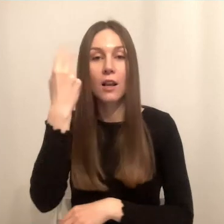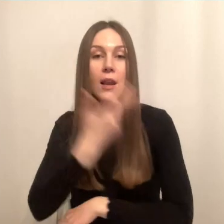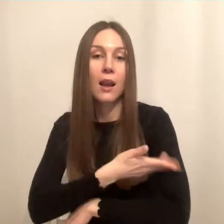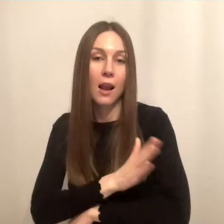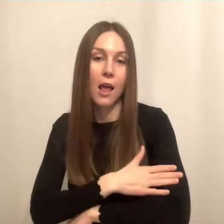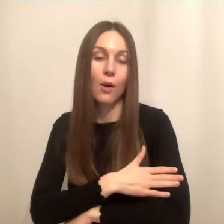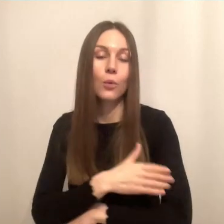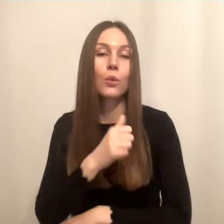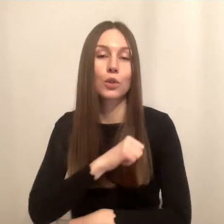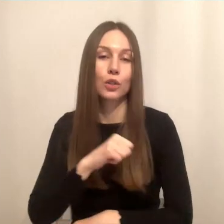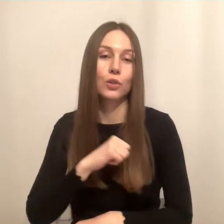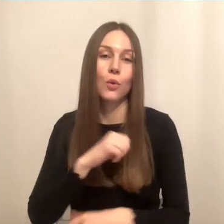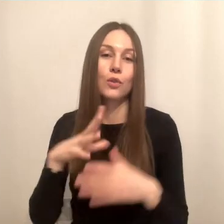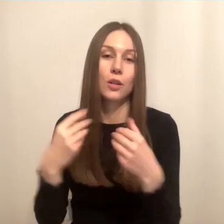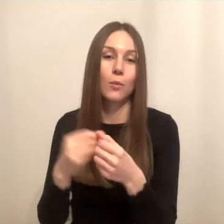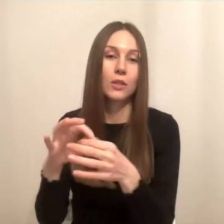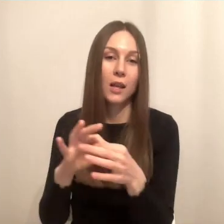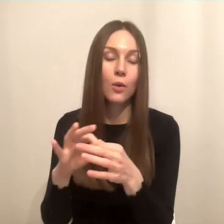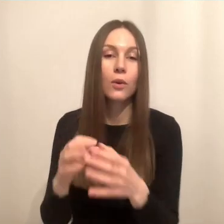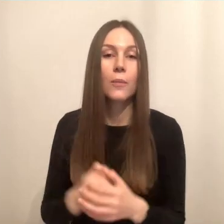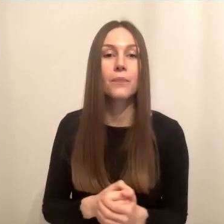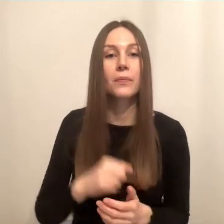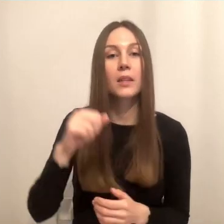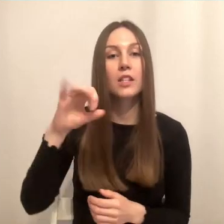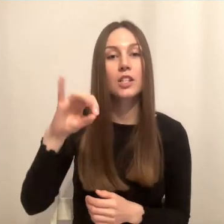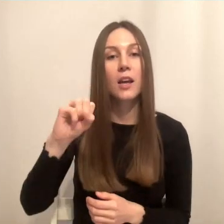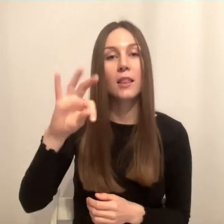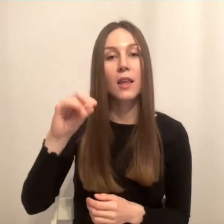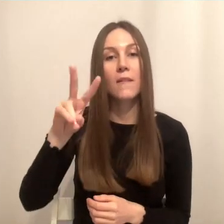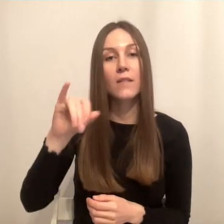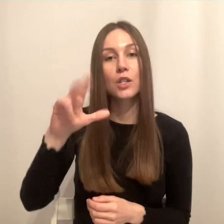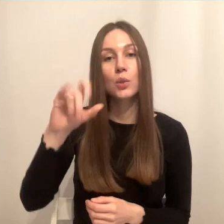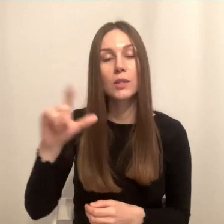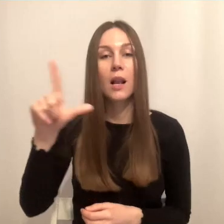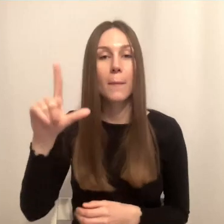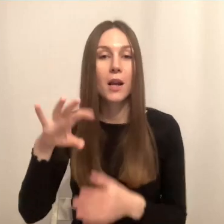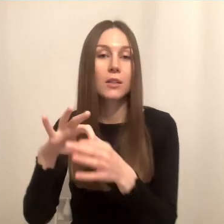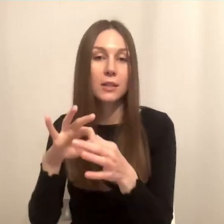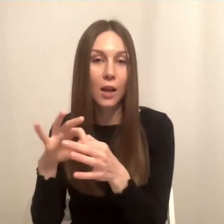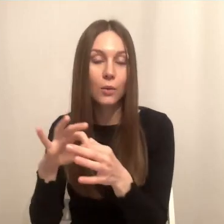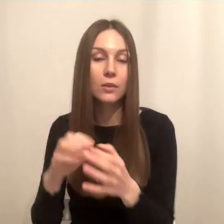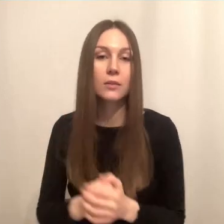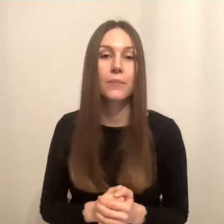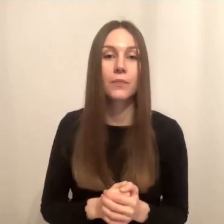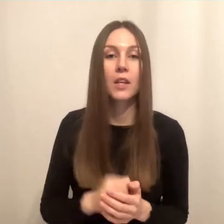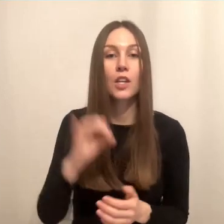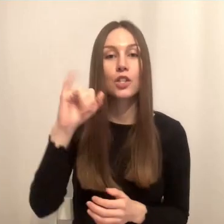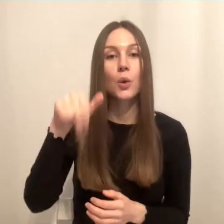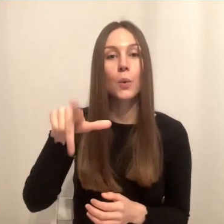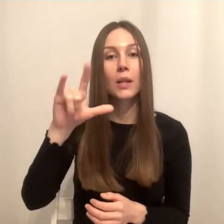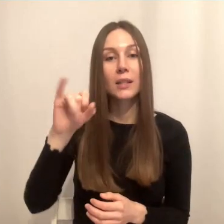akcija Krikščioniškų šeimų sąjunga, Andrius Šatevičius, Liberalų sąjūdis, Nerijus Šiaulys,